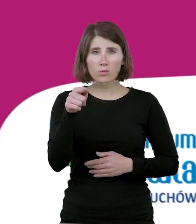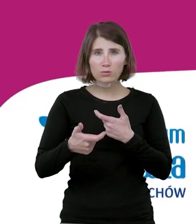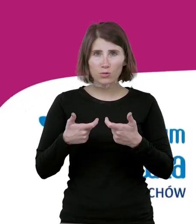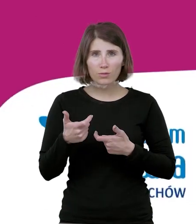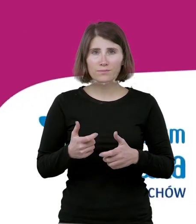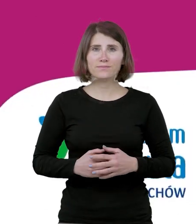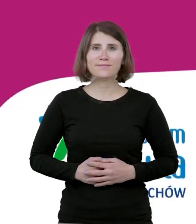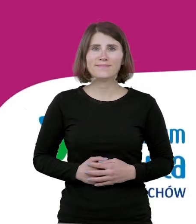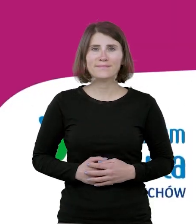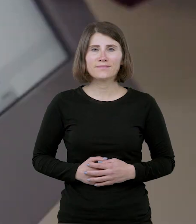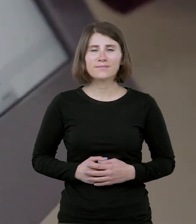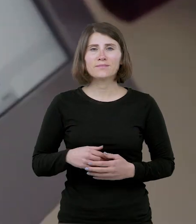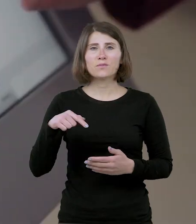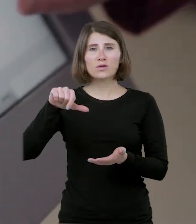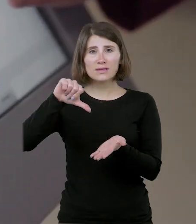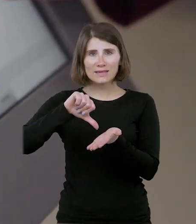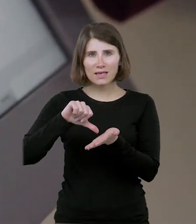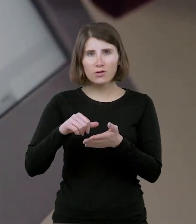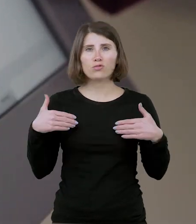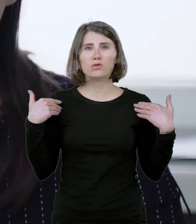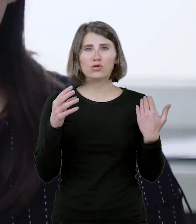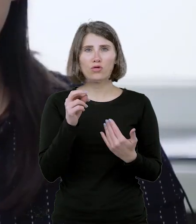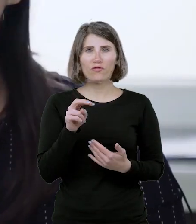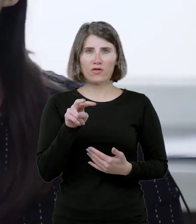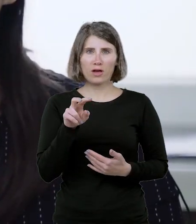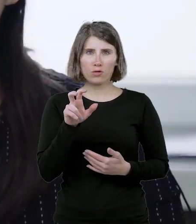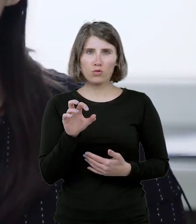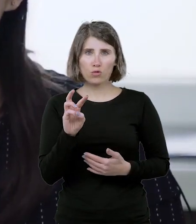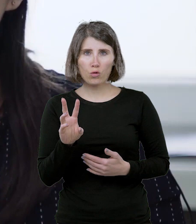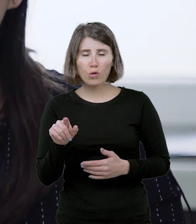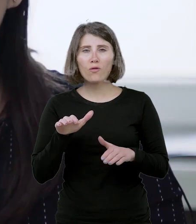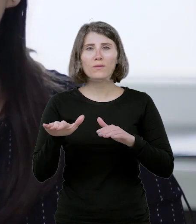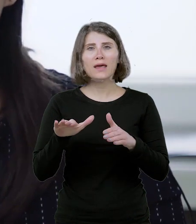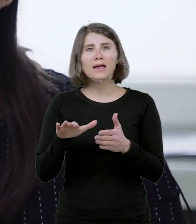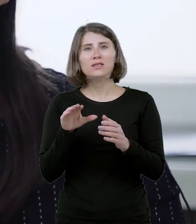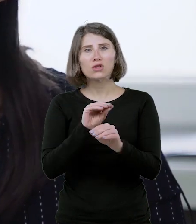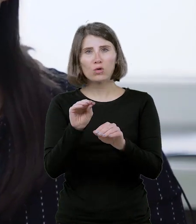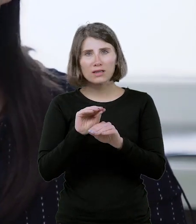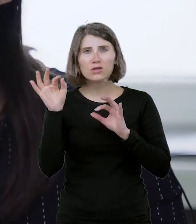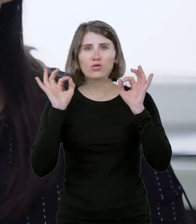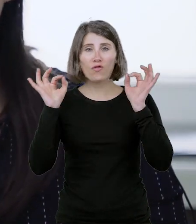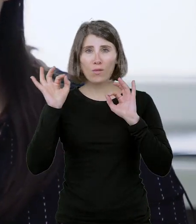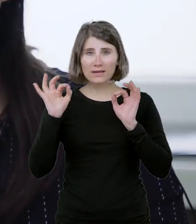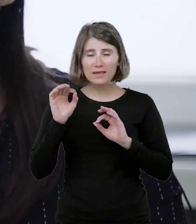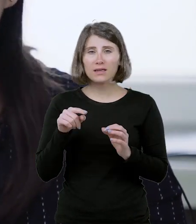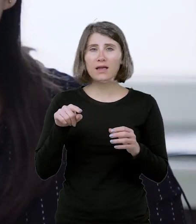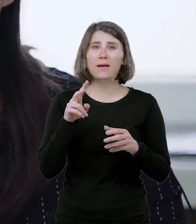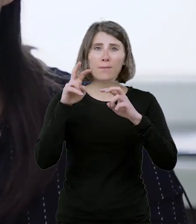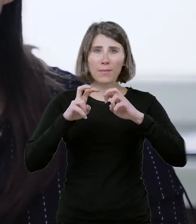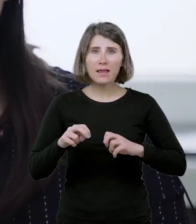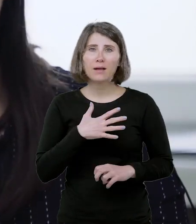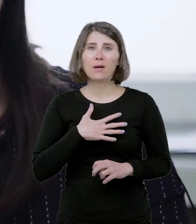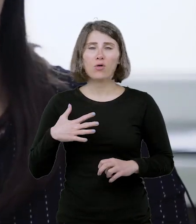chcemy my jesteśmy w Centrum Zdrowia Tuchów punkcie edukacyjna informacyjnym badanie